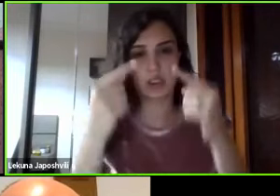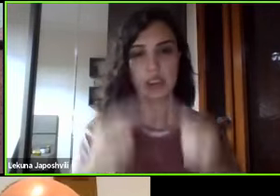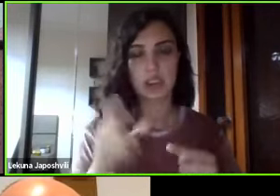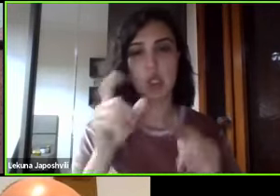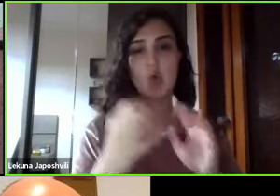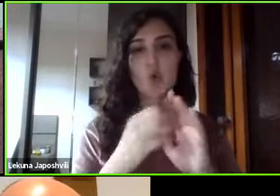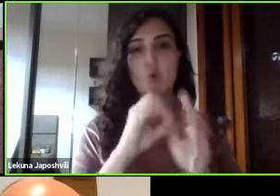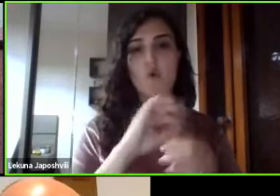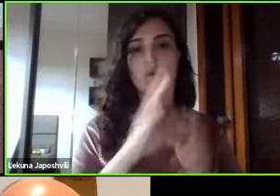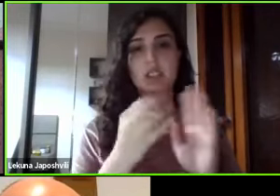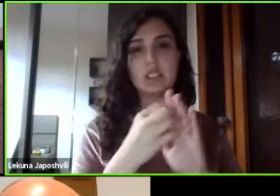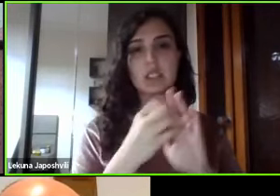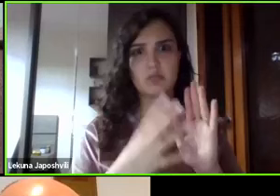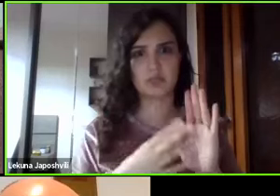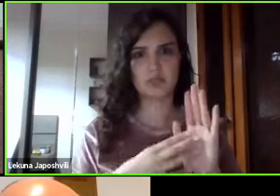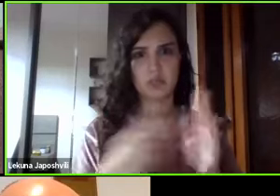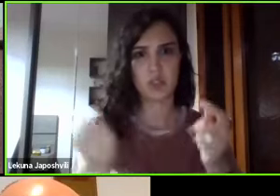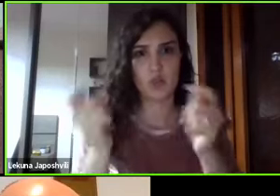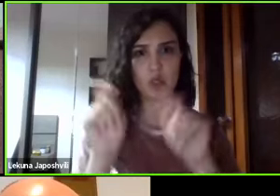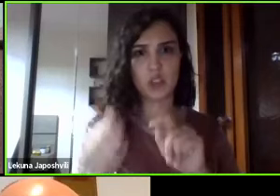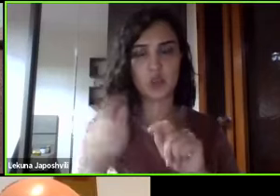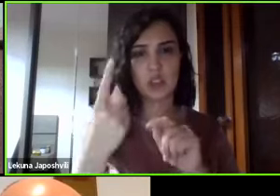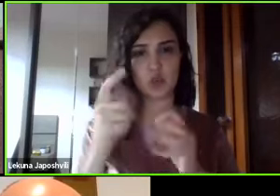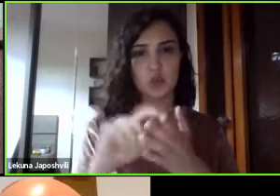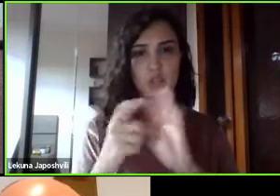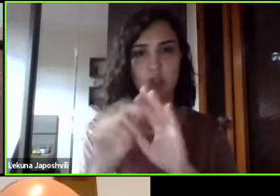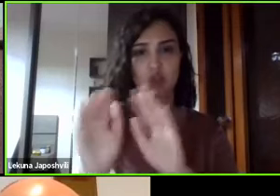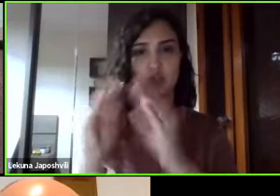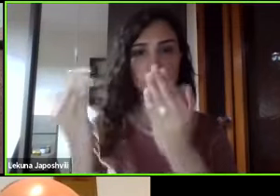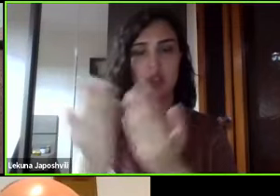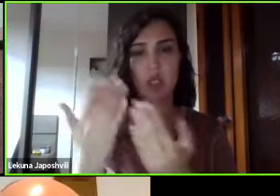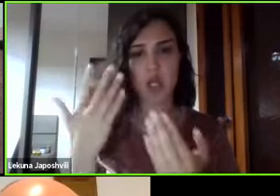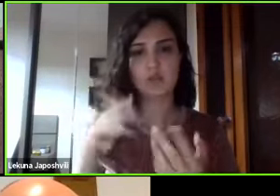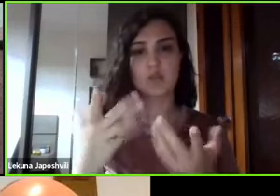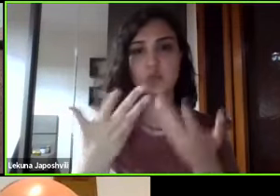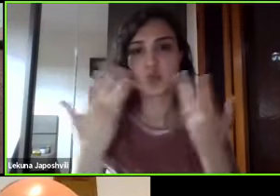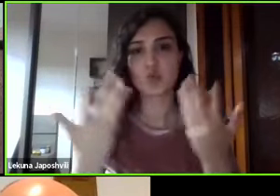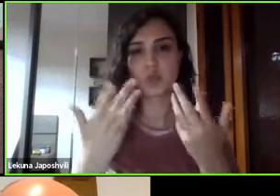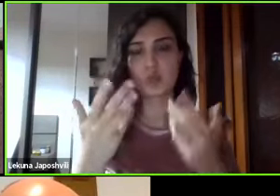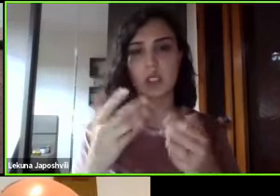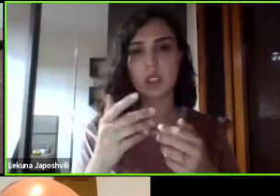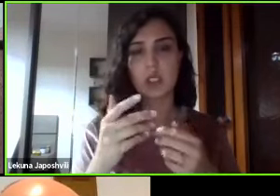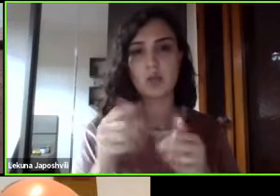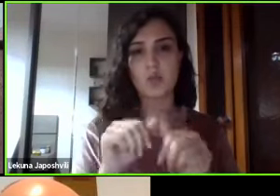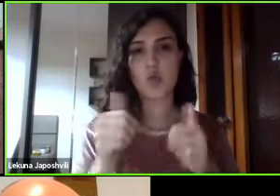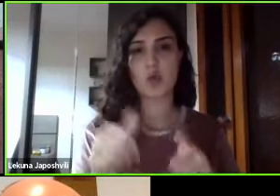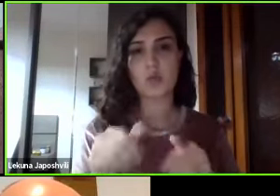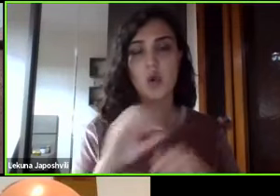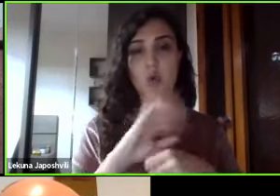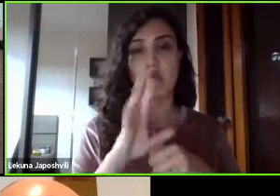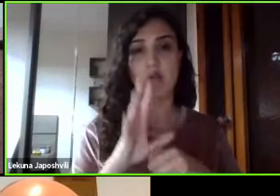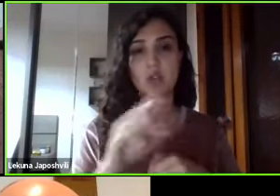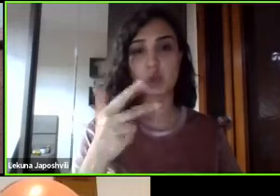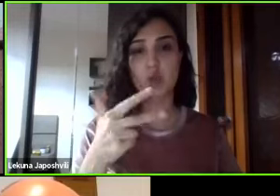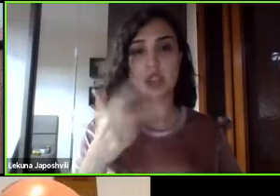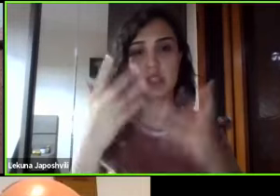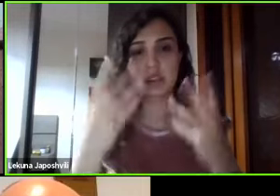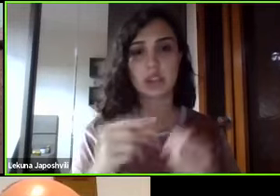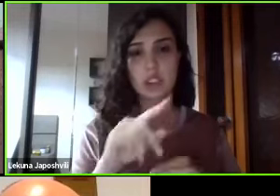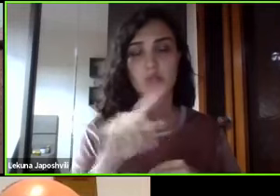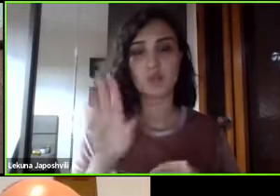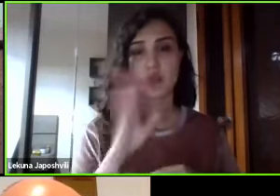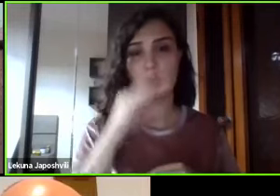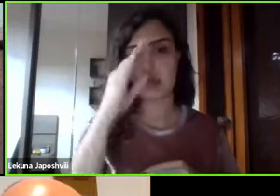COVID-19, გამოკეტონ ერთ ოთახში, რომელსაც აქვს უკვე მსუბუქი ფორმა COVID-ის, 30 დღე